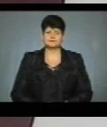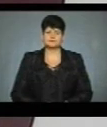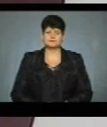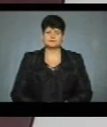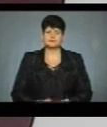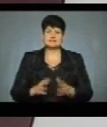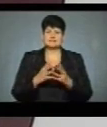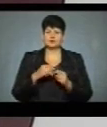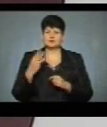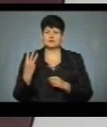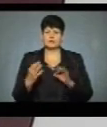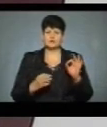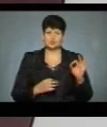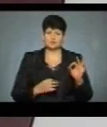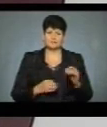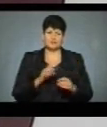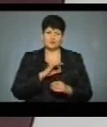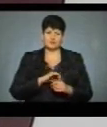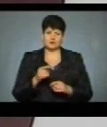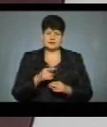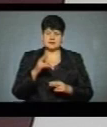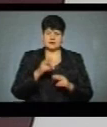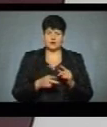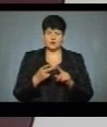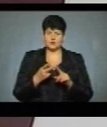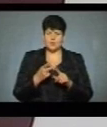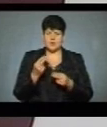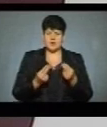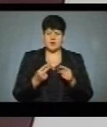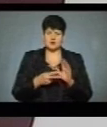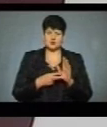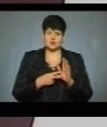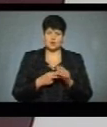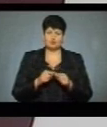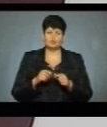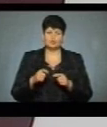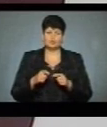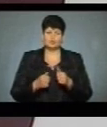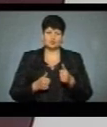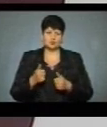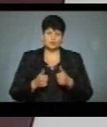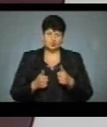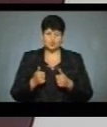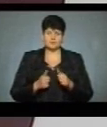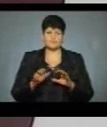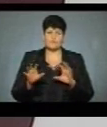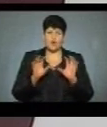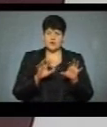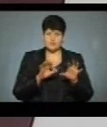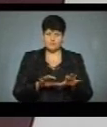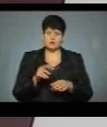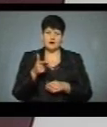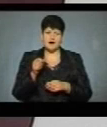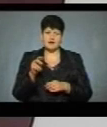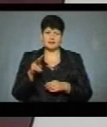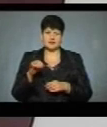З рахунком 3-0 на користь тернополянок завершилась друга гра сьомого туру жіночої суперліги з волейболу між командами «Галичанка ТНЕО»